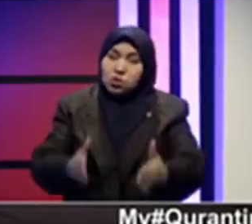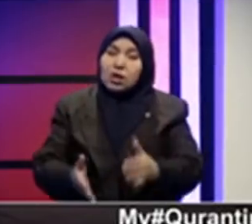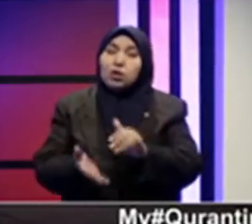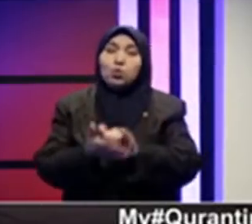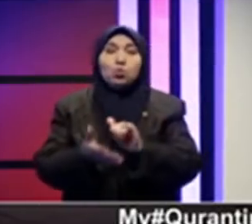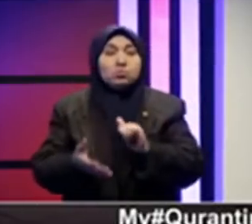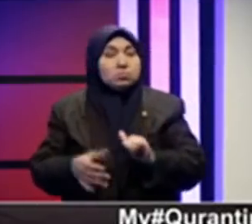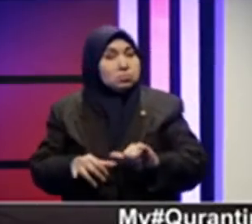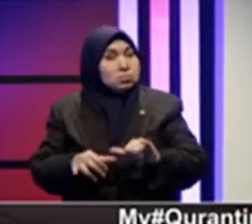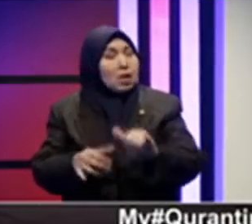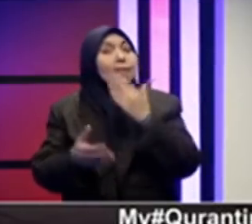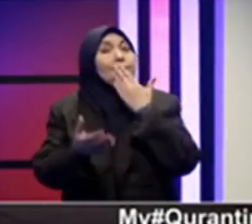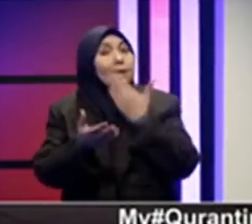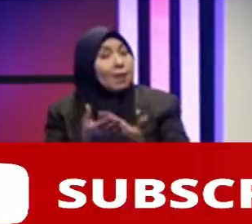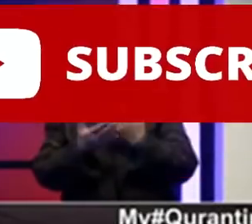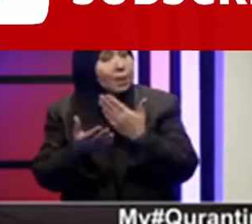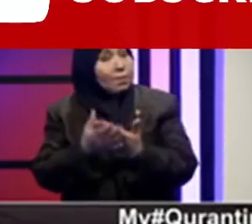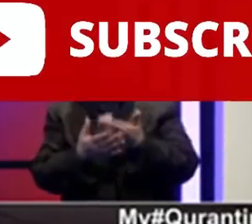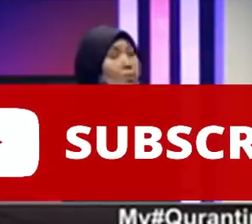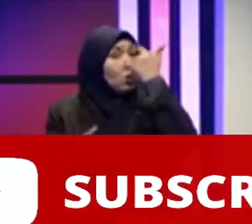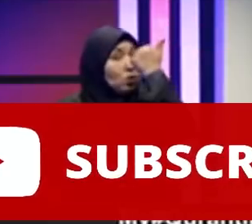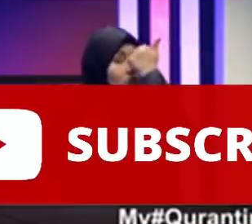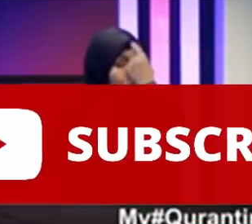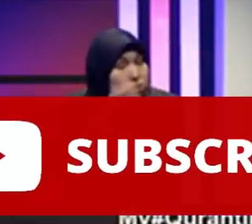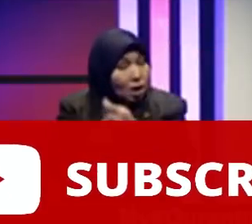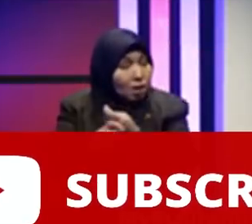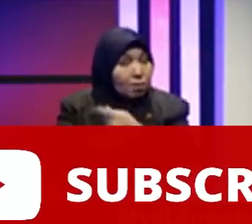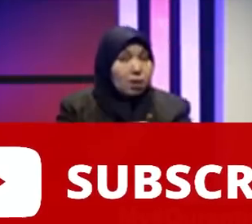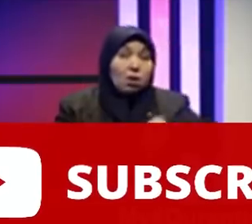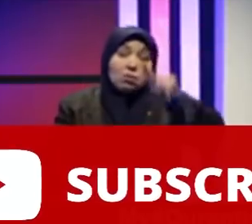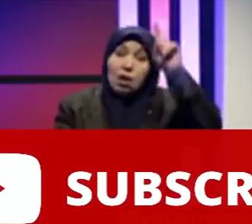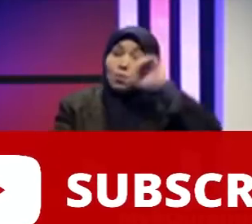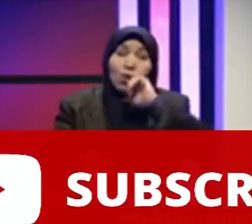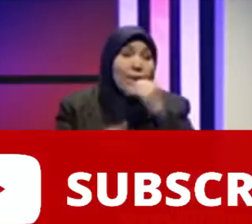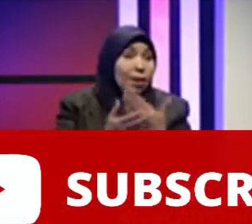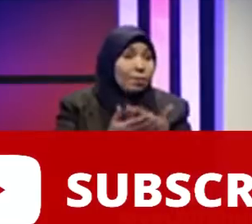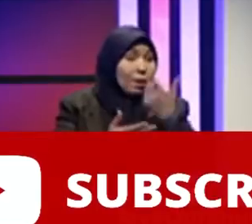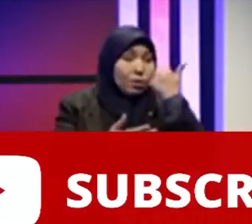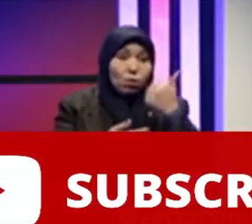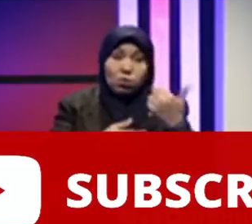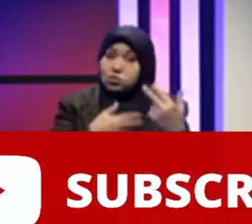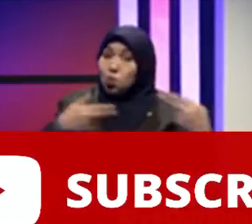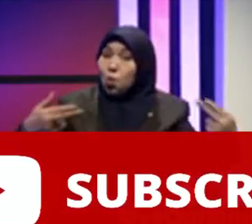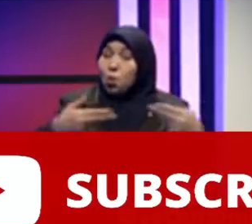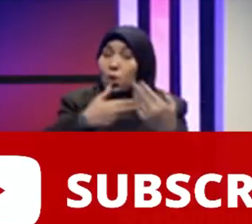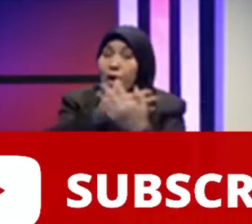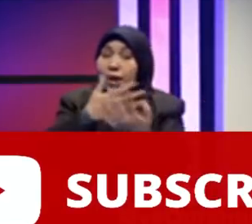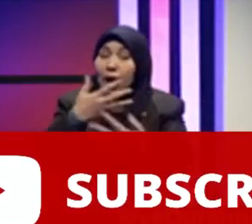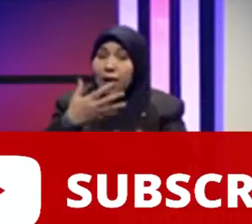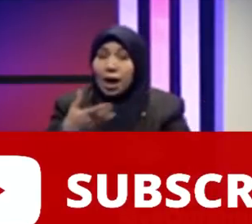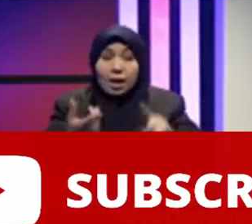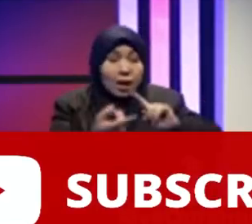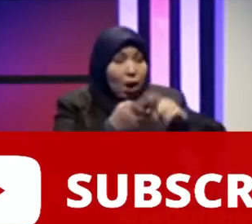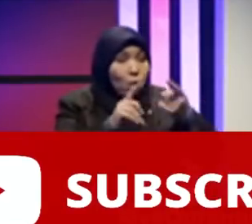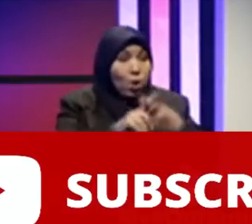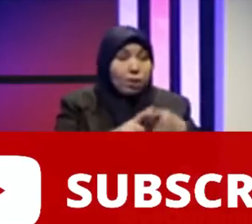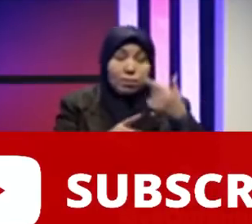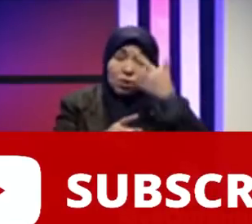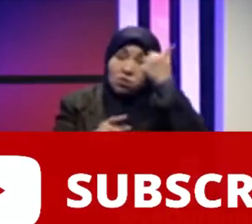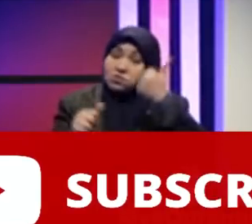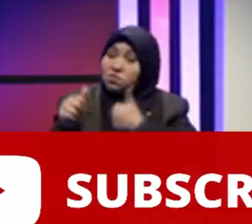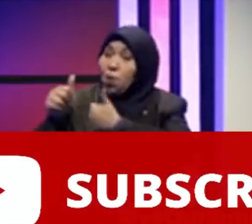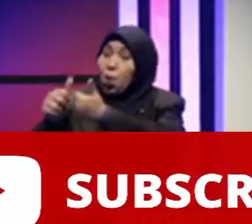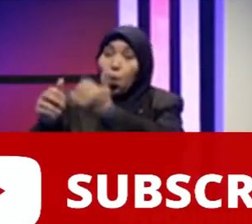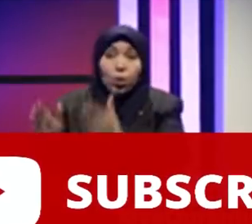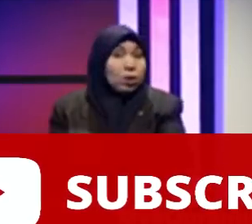lagi berbaik-baik adalah kerana takwa, ya, bukannya berbaik-baik kerana hubungan darah, maksudnya kerana hubungan kawan, kerana follower,